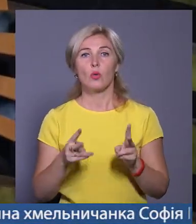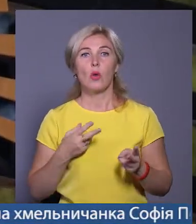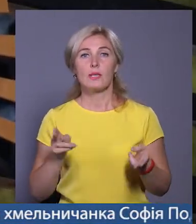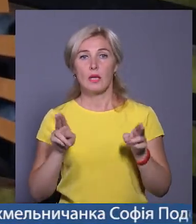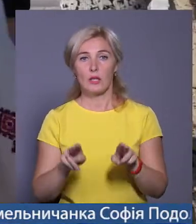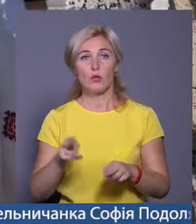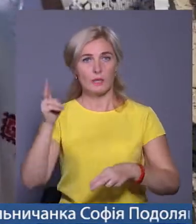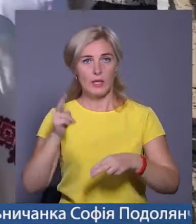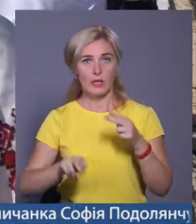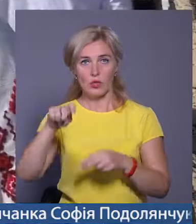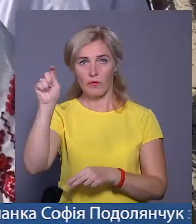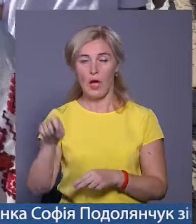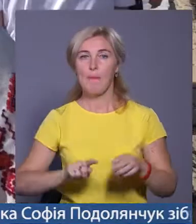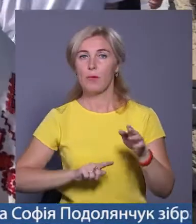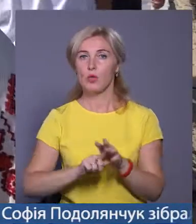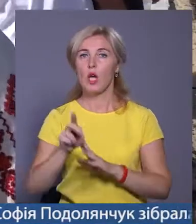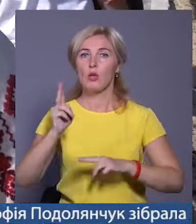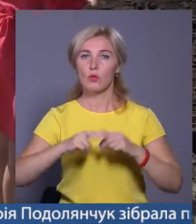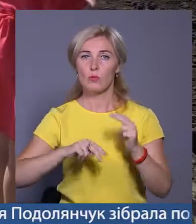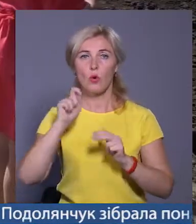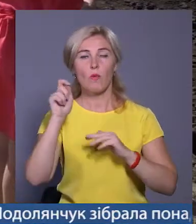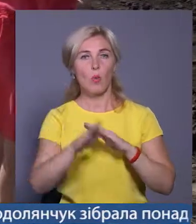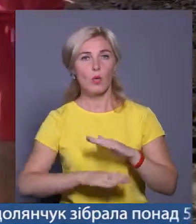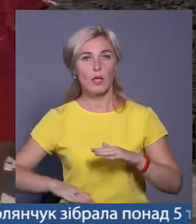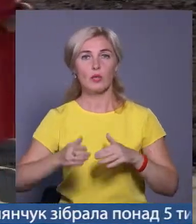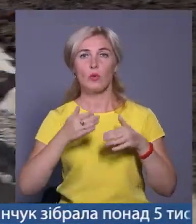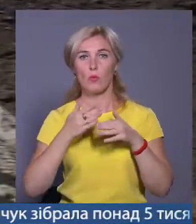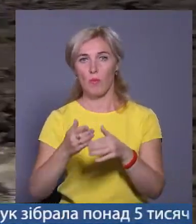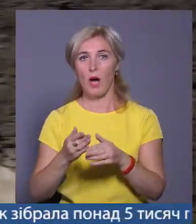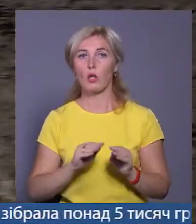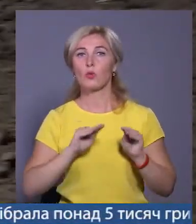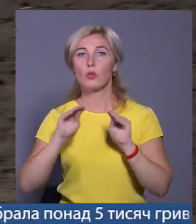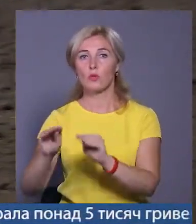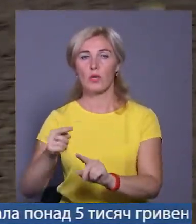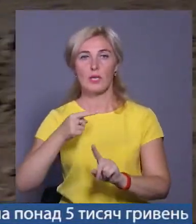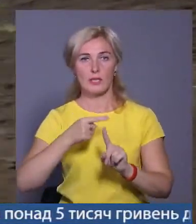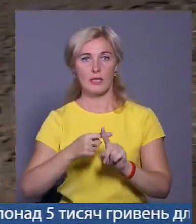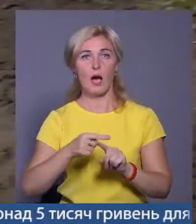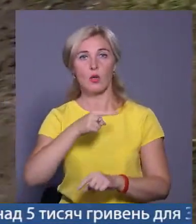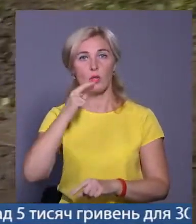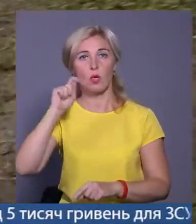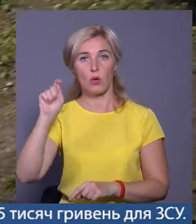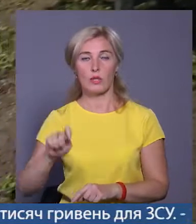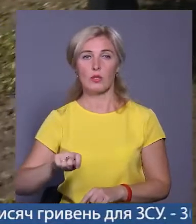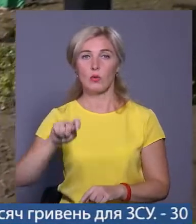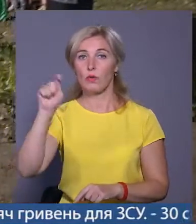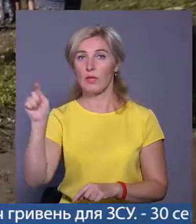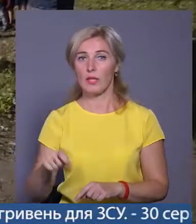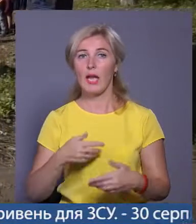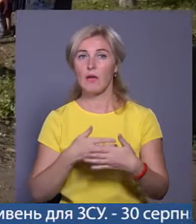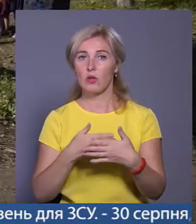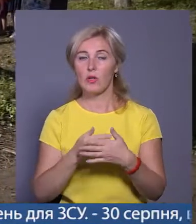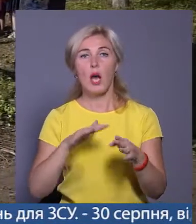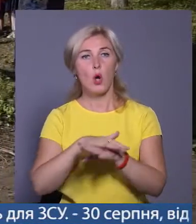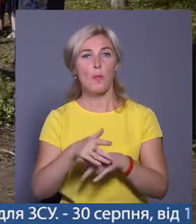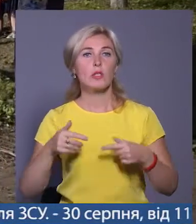війна, почнемо розбудову в Україні. Допомагали у встановленні хреста героям російсько-української війни і волонтери